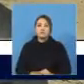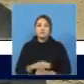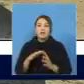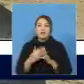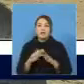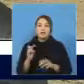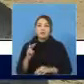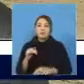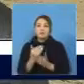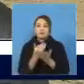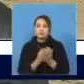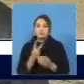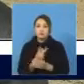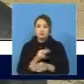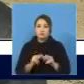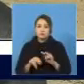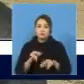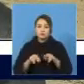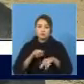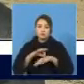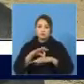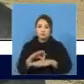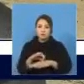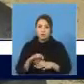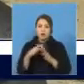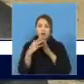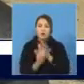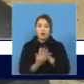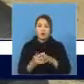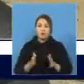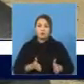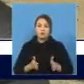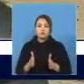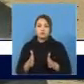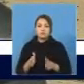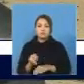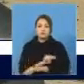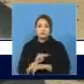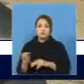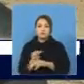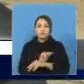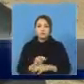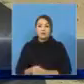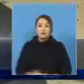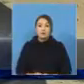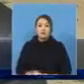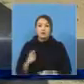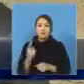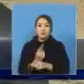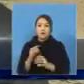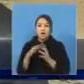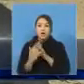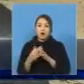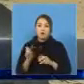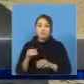жоба бойынша құрылыс жұмыстары жүргізіліп жатыр. Ауылшылық көшелерді күрделі жөндеу жұмыстары. Оның ішінде біреуі ауылым ел